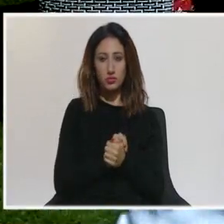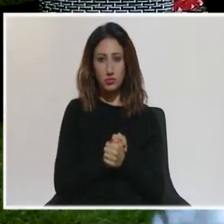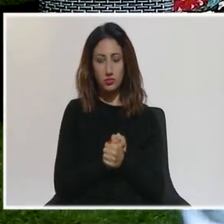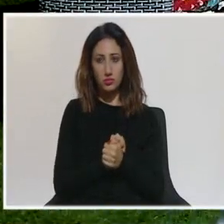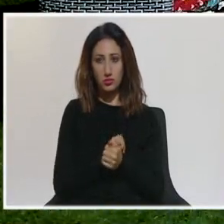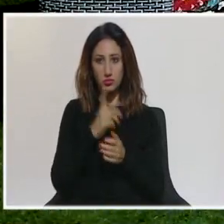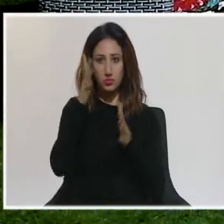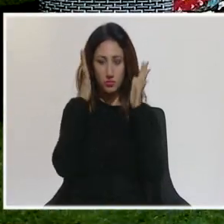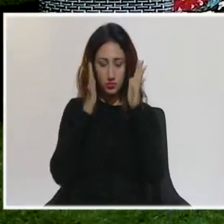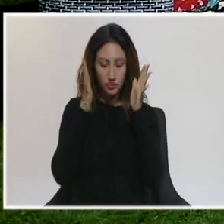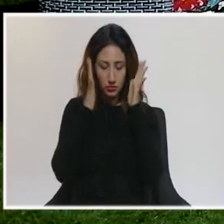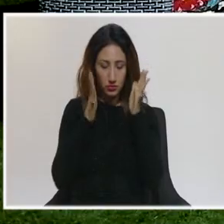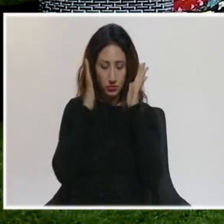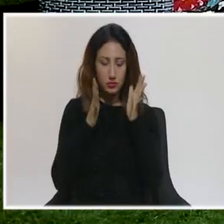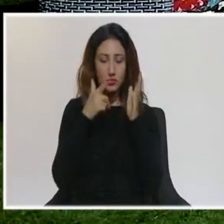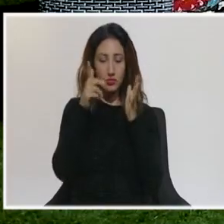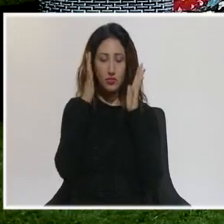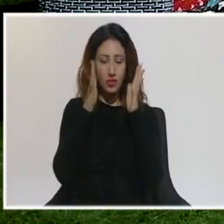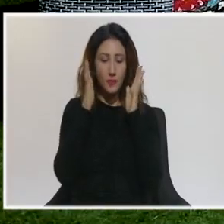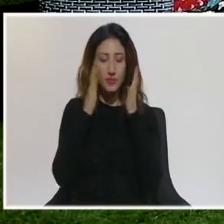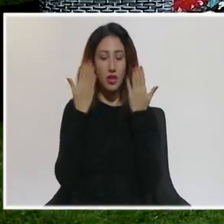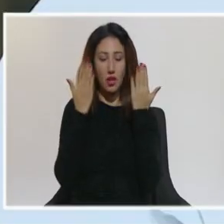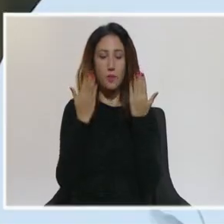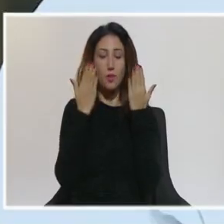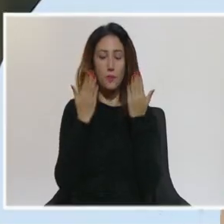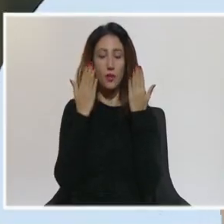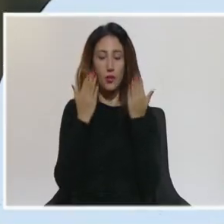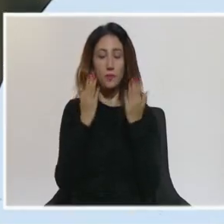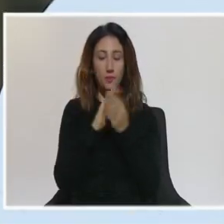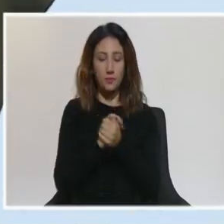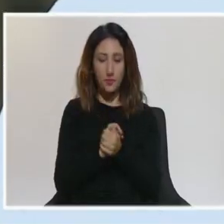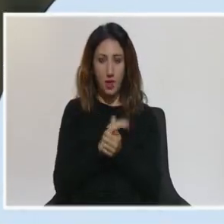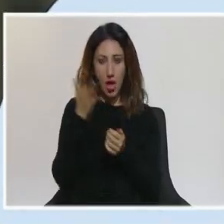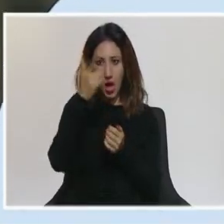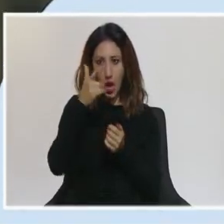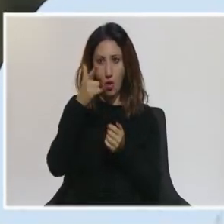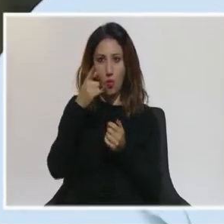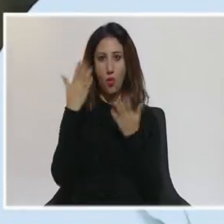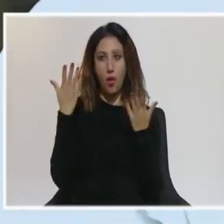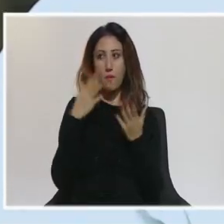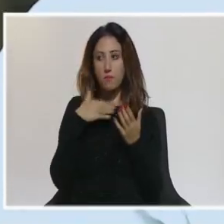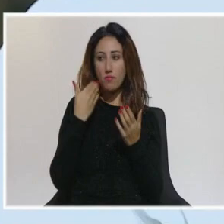كنت بصلي وبدعي ربنا كده يعلم يعني انه ايه يعني